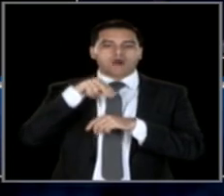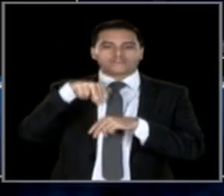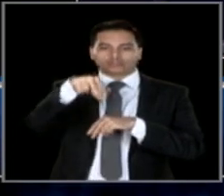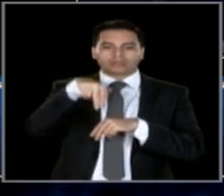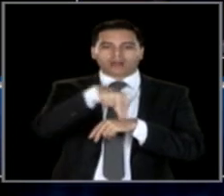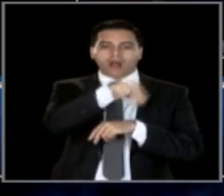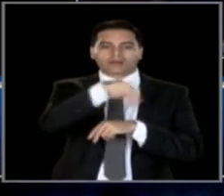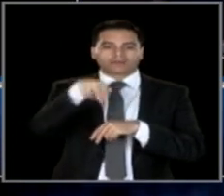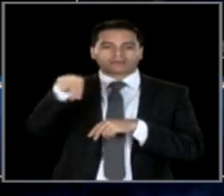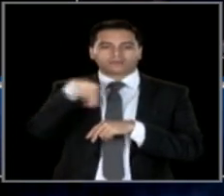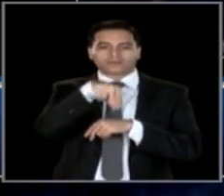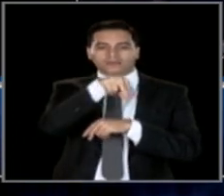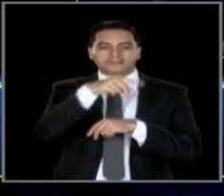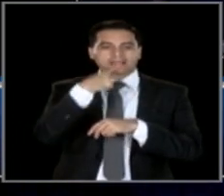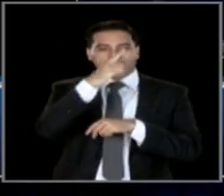للشطرنج عام